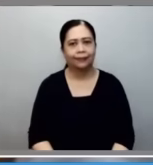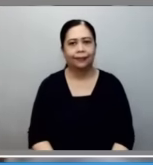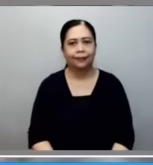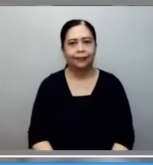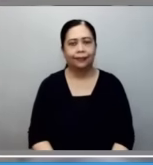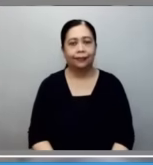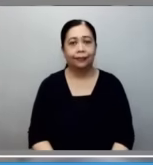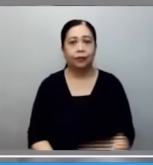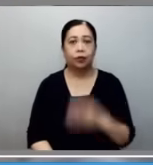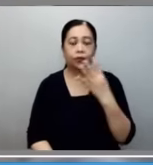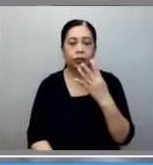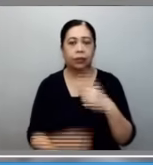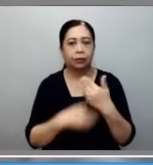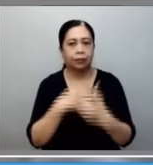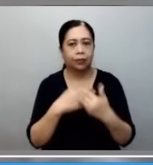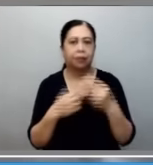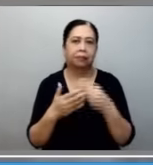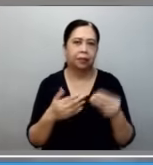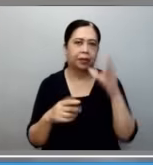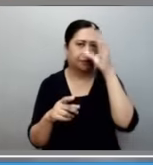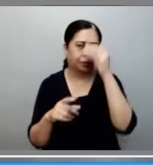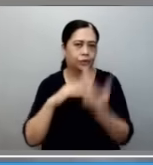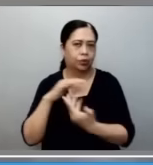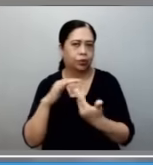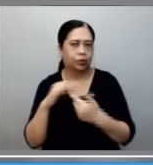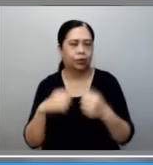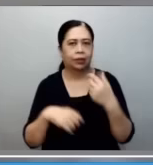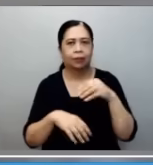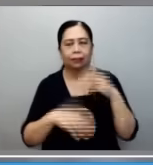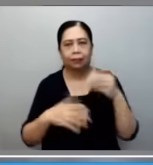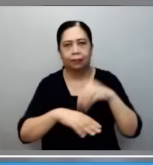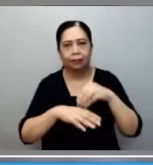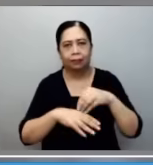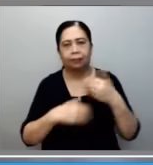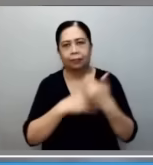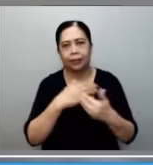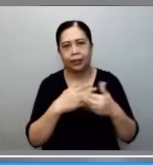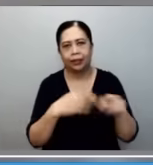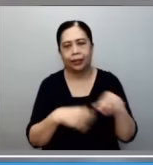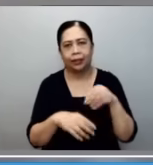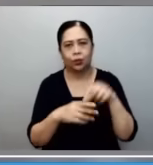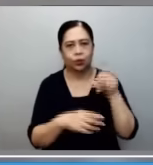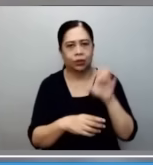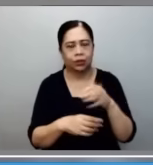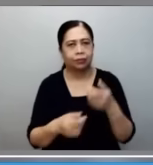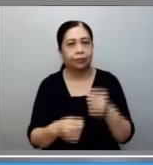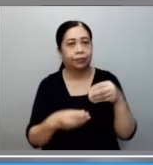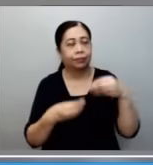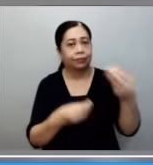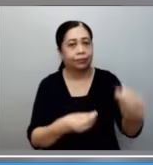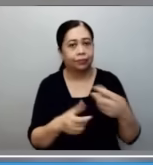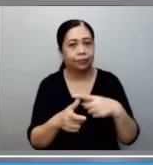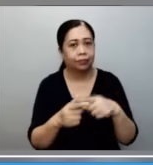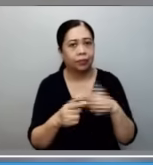40 pesos sa tinapay ang binili na lalaking customer sa isang bakery sa Barangay Duyan-Duyan, Quezon City. Pagkaabot ng tindera,